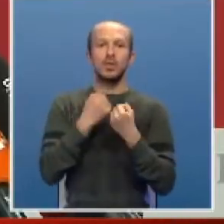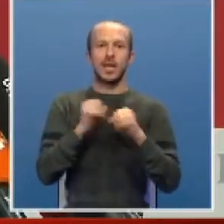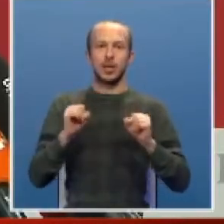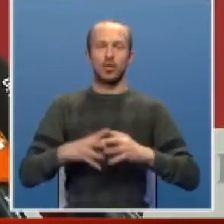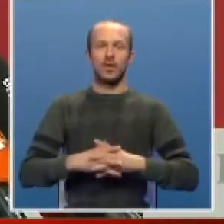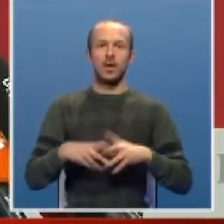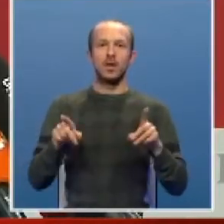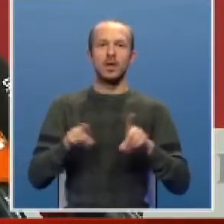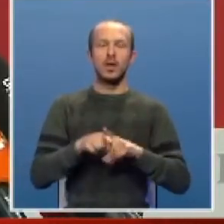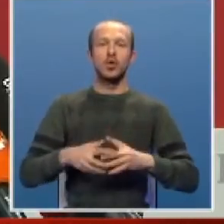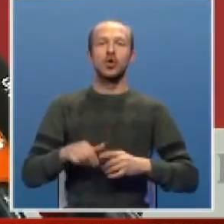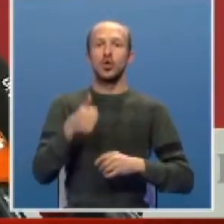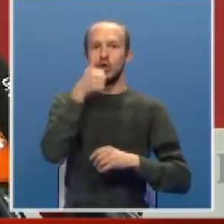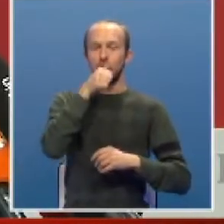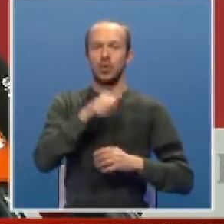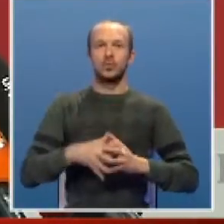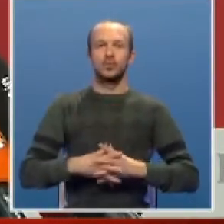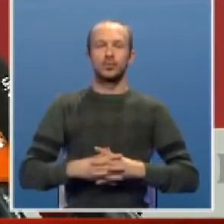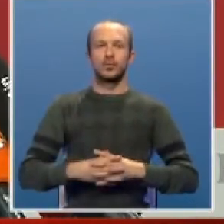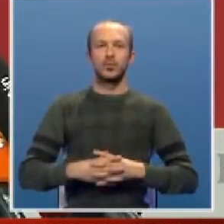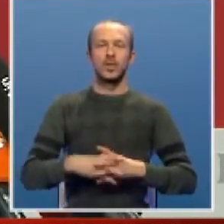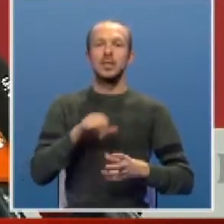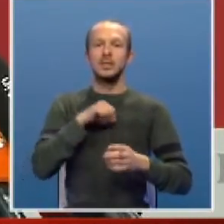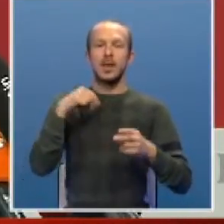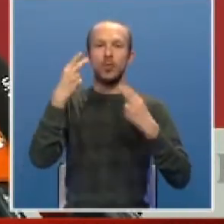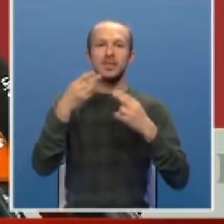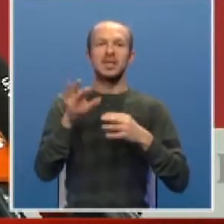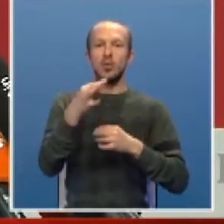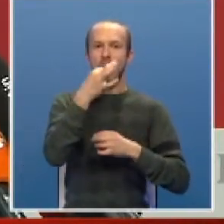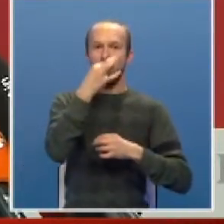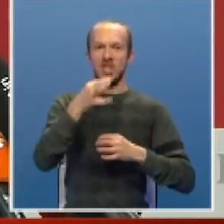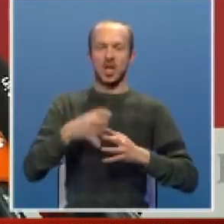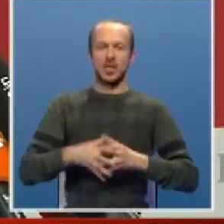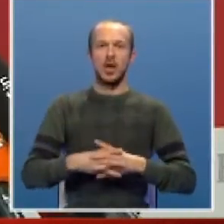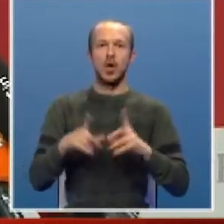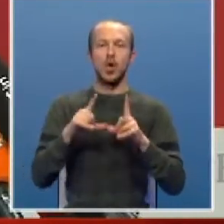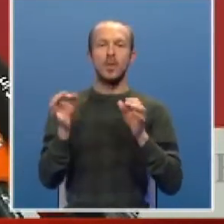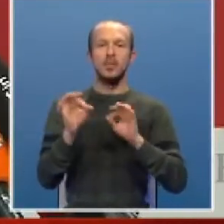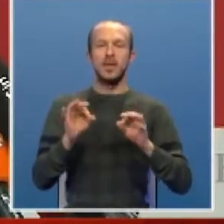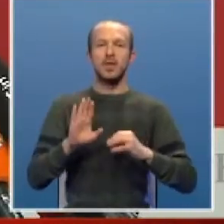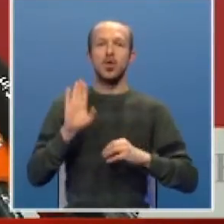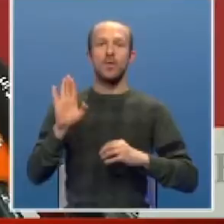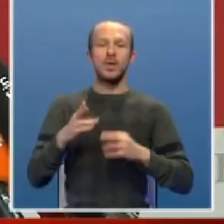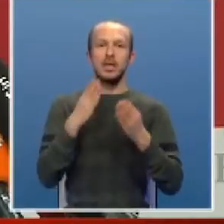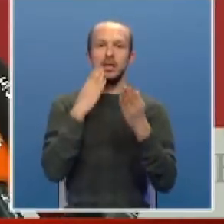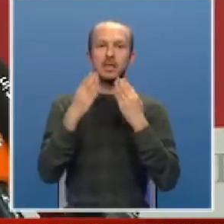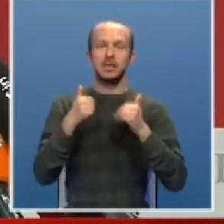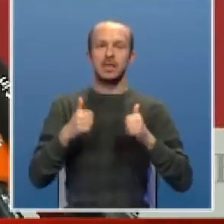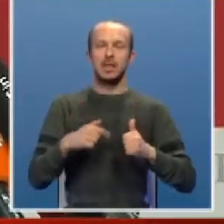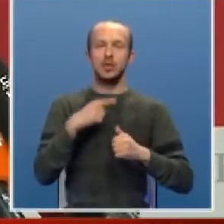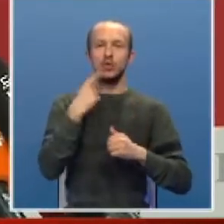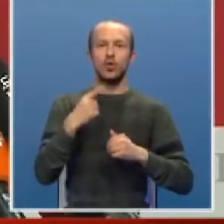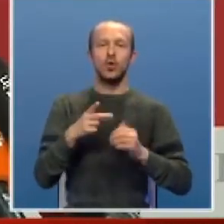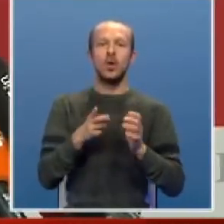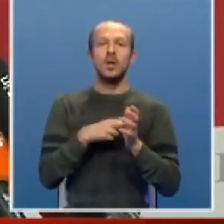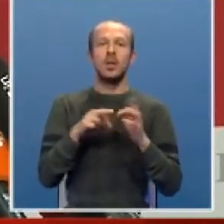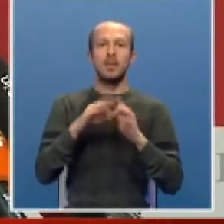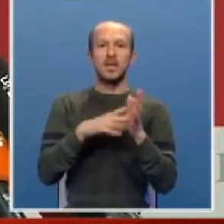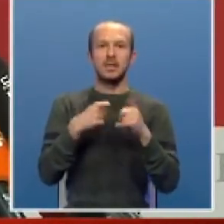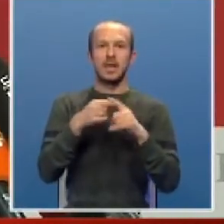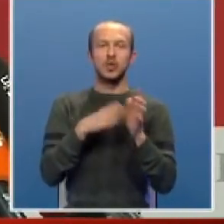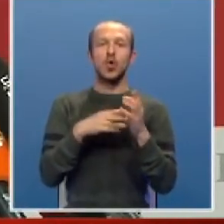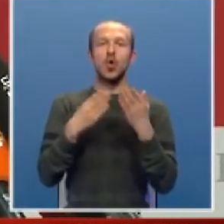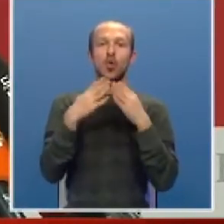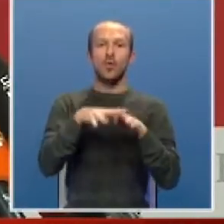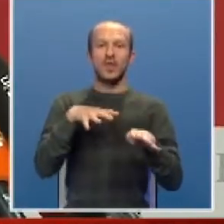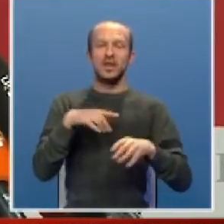Hercegovine. Kao što sam komesar za spoljna pitanja u pripremi ove sjednice danas govorio je na Minhenskoj konferenciji